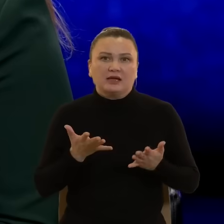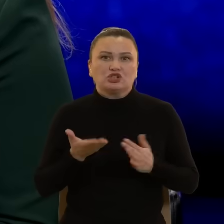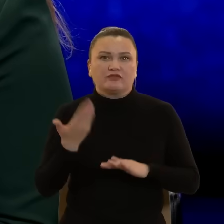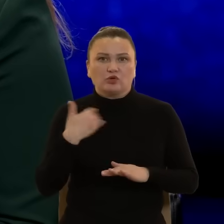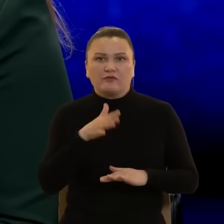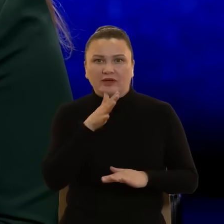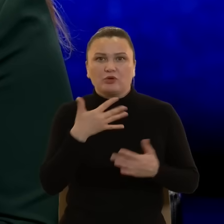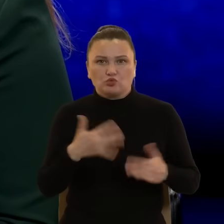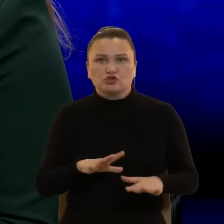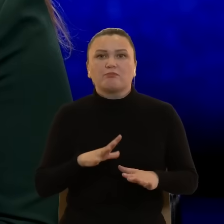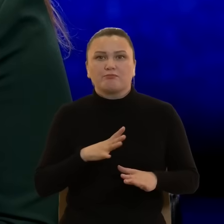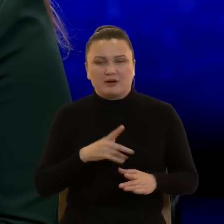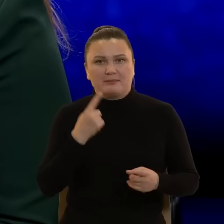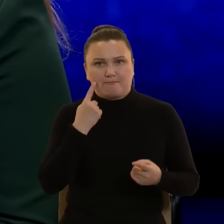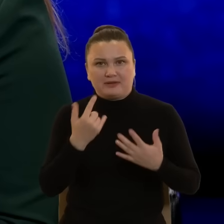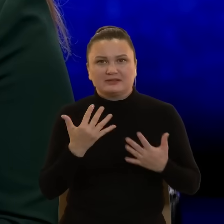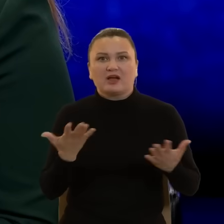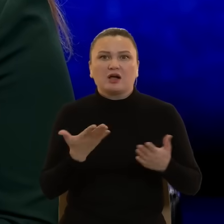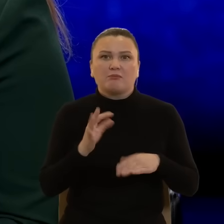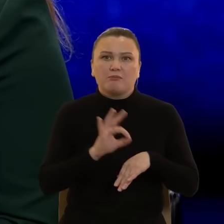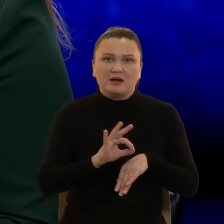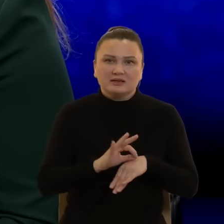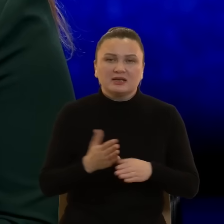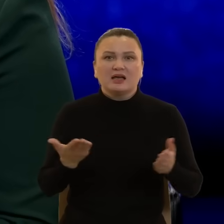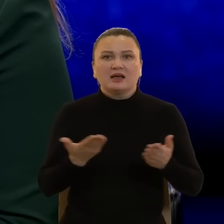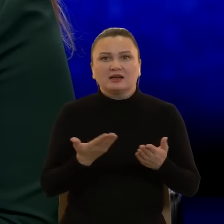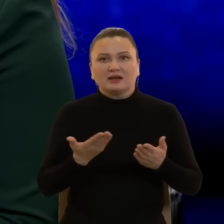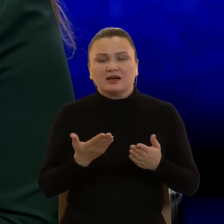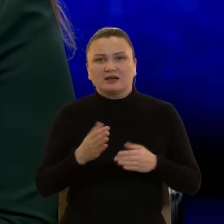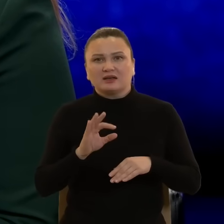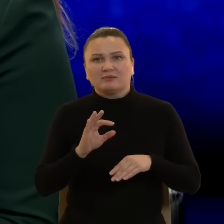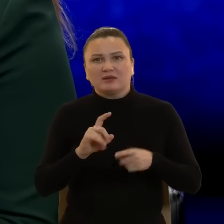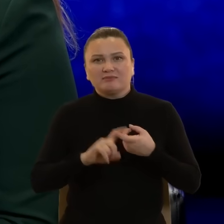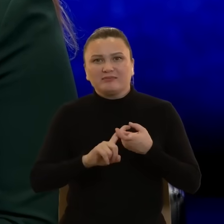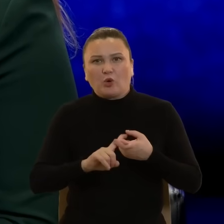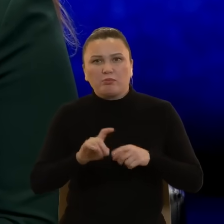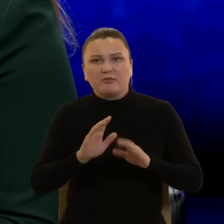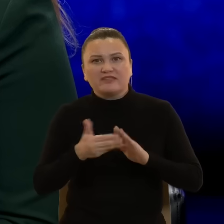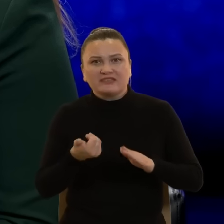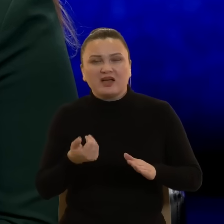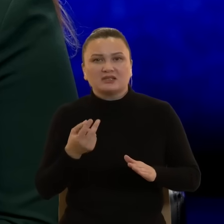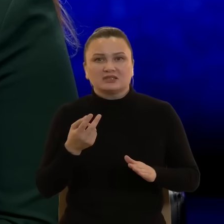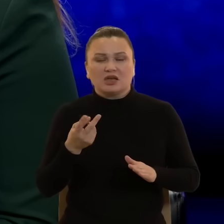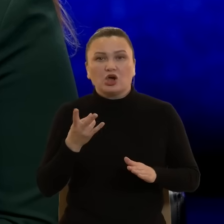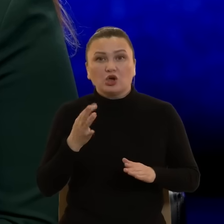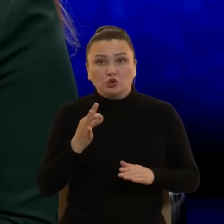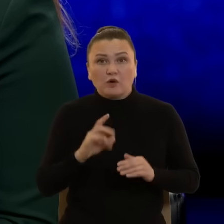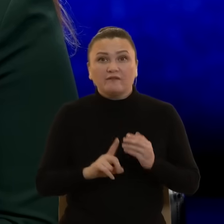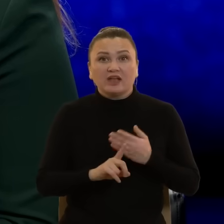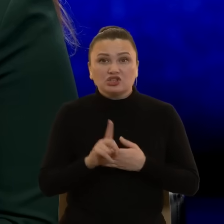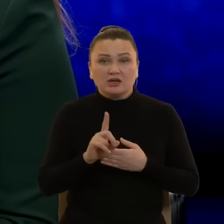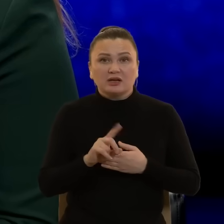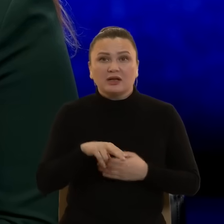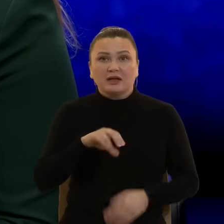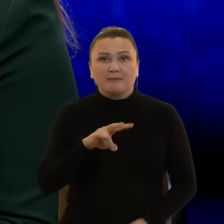были представления о том, какая инфекция примерно какими микроорганизмами вызывается, но на начальном этапе на самом деле пенициллин